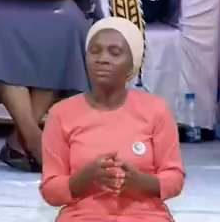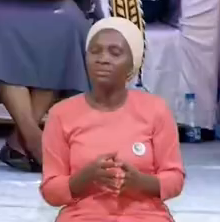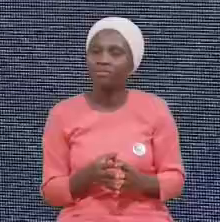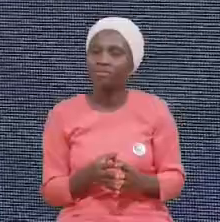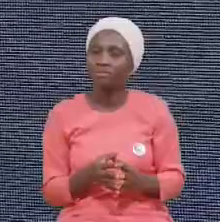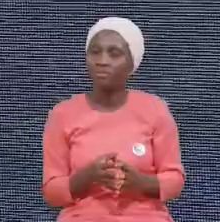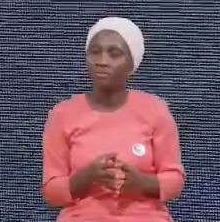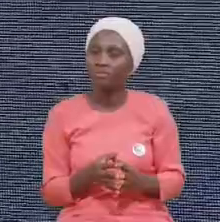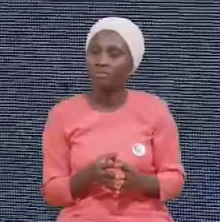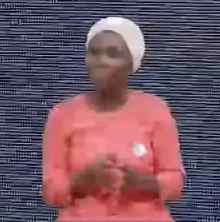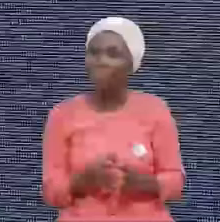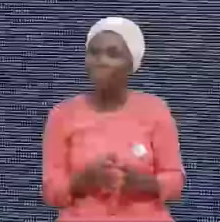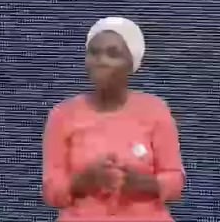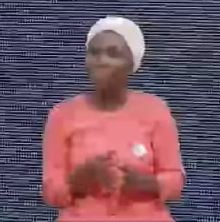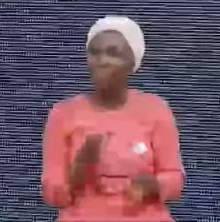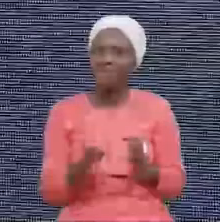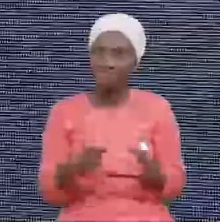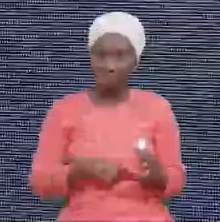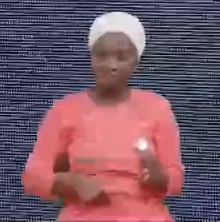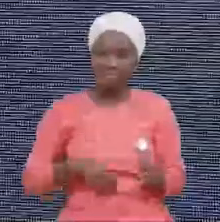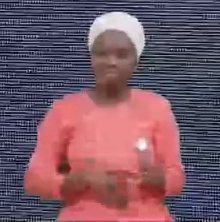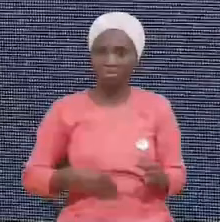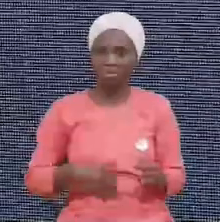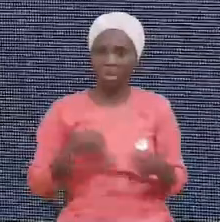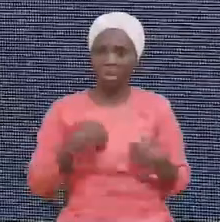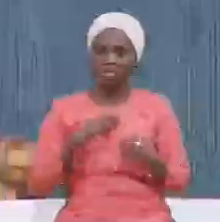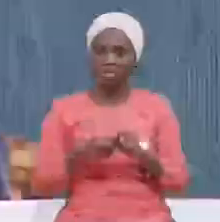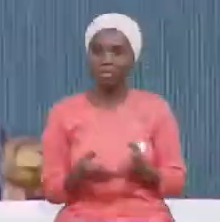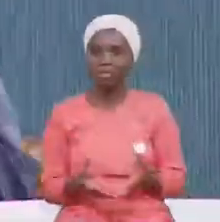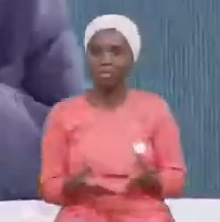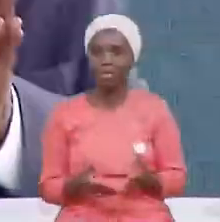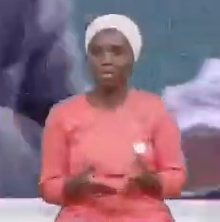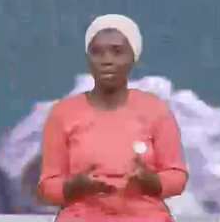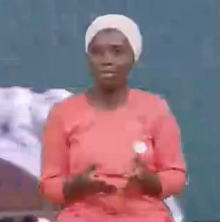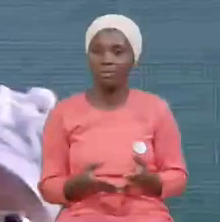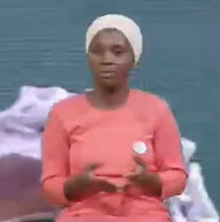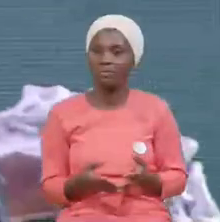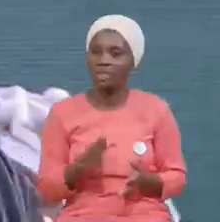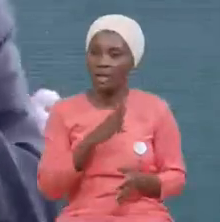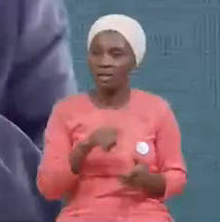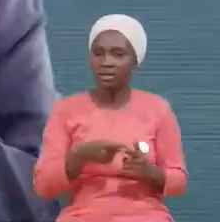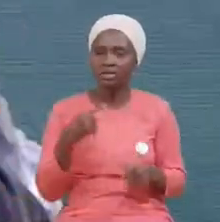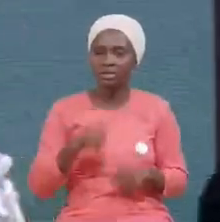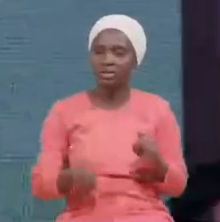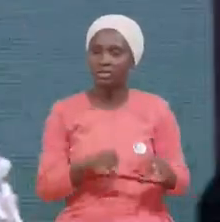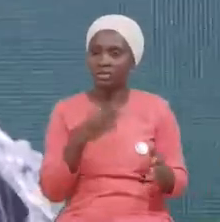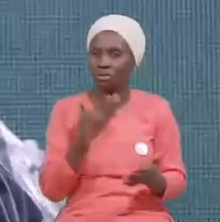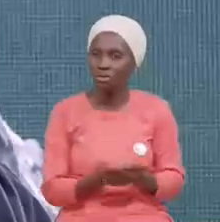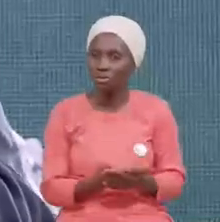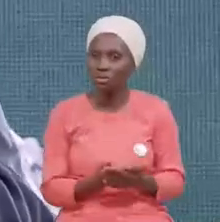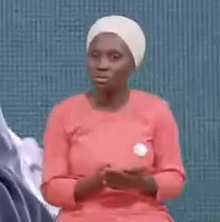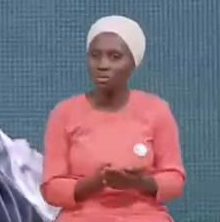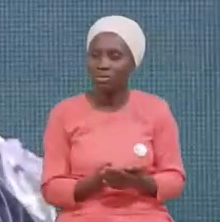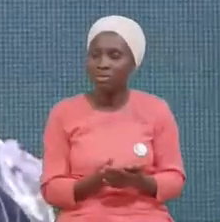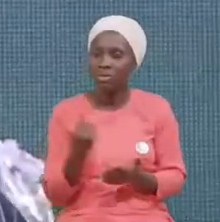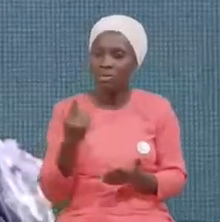voulons. Si nos reins ont des problèmes et n'arrivons pas à bien respirer, si une partie